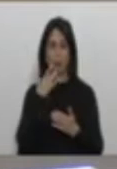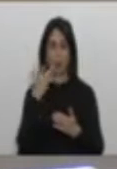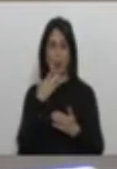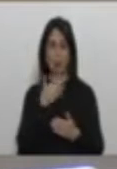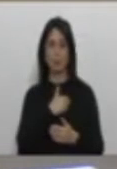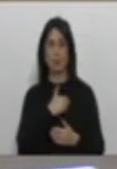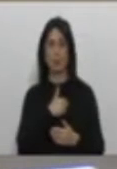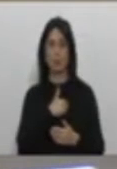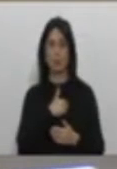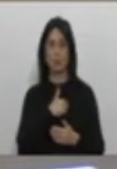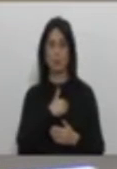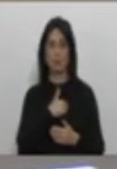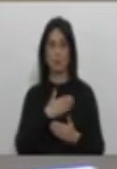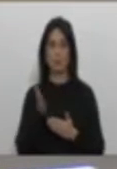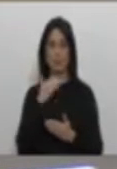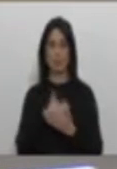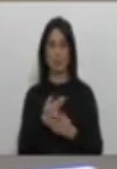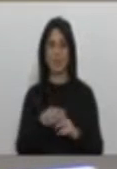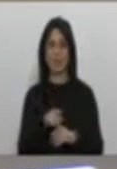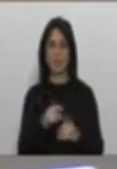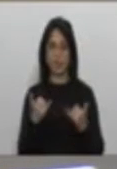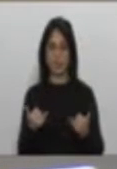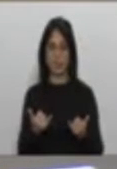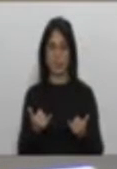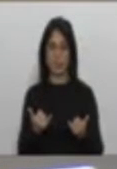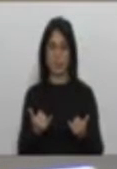ნების შედეგია ის, რომ დღეს